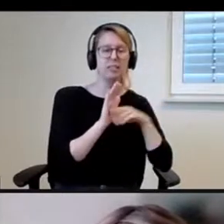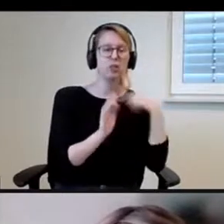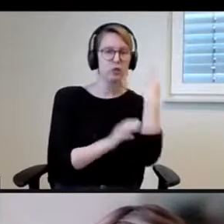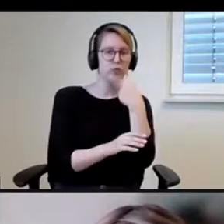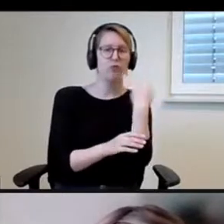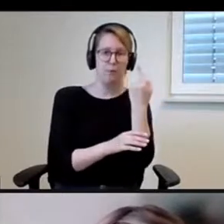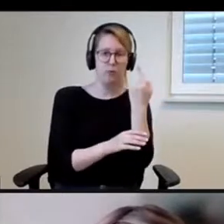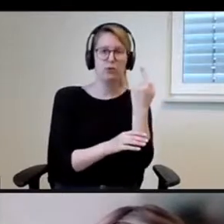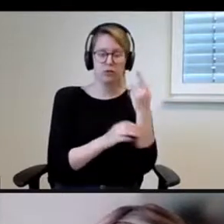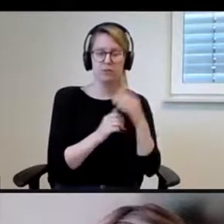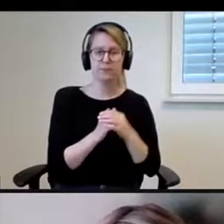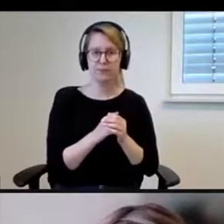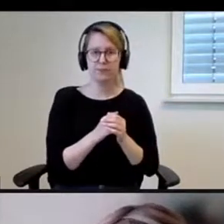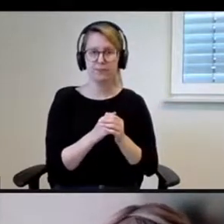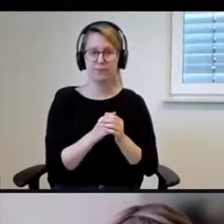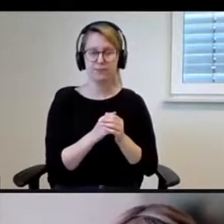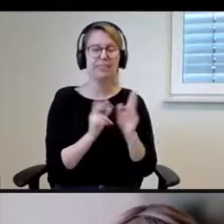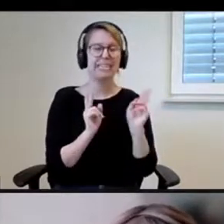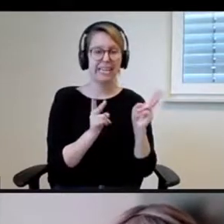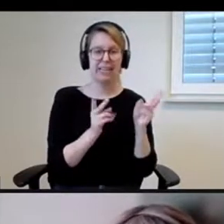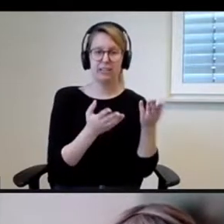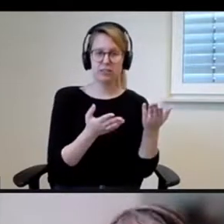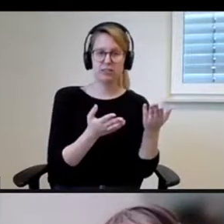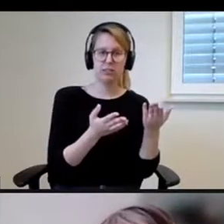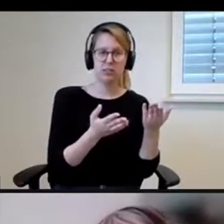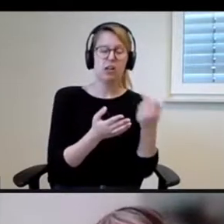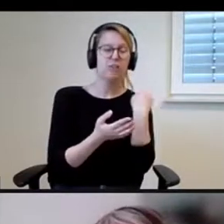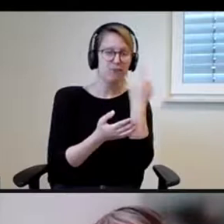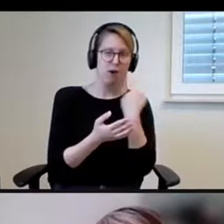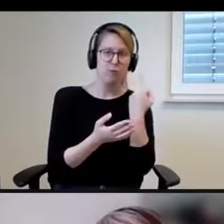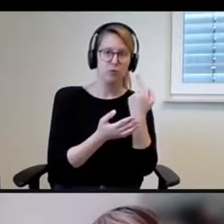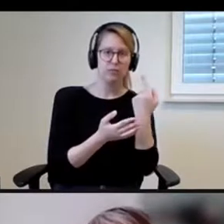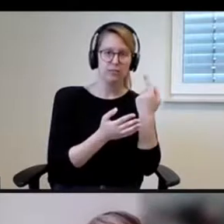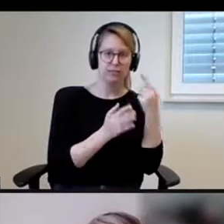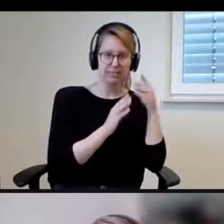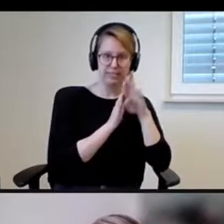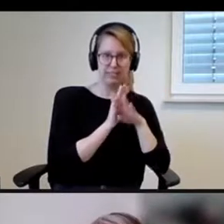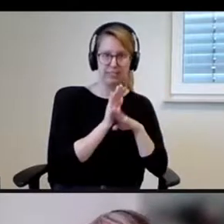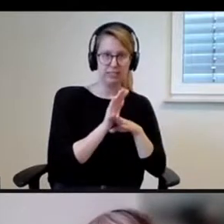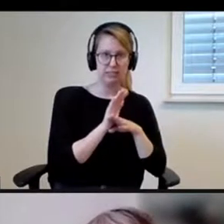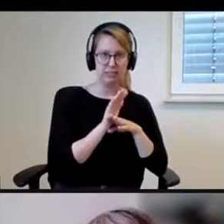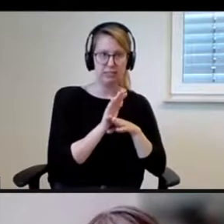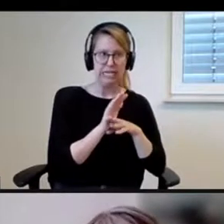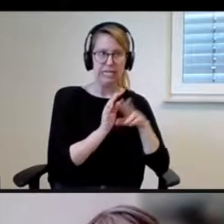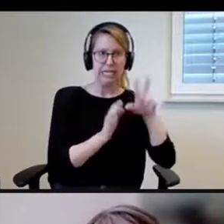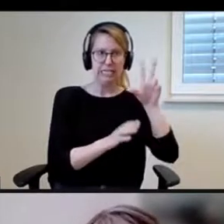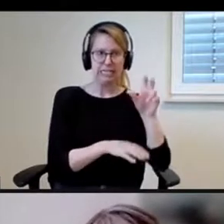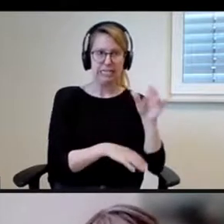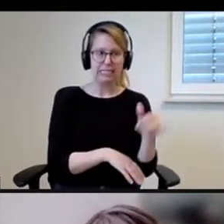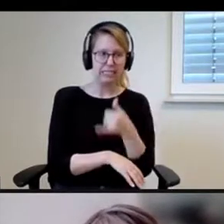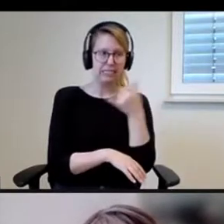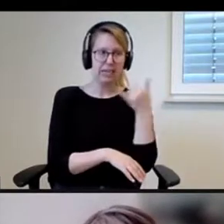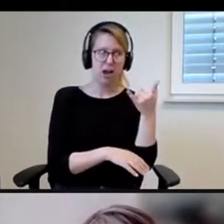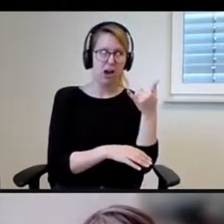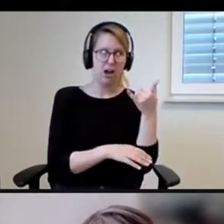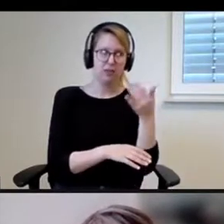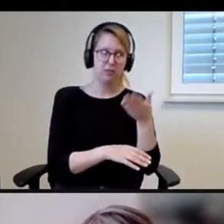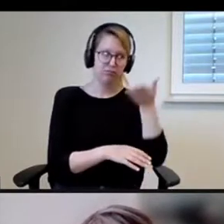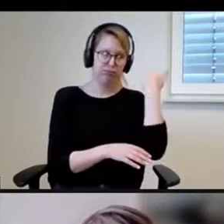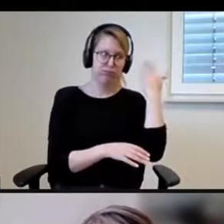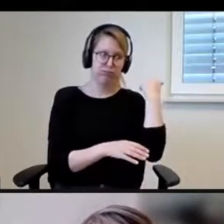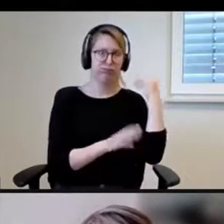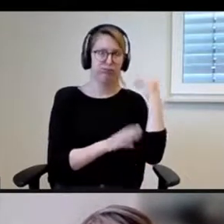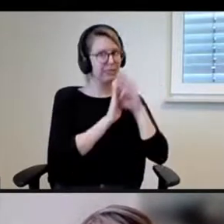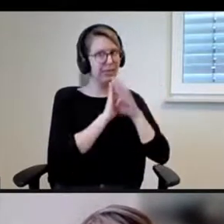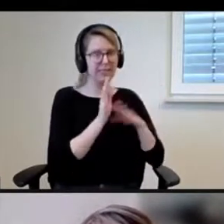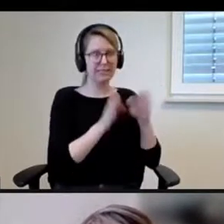man in Tüttels Gesetz, was wenn ich das richtig am Kopf bin, über 30 Jahre alt, was also eigentlich nicht mehr up to